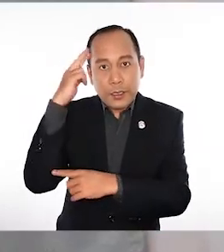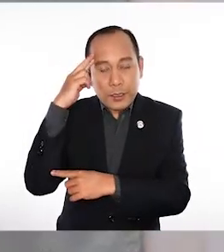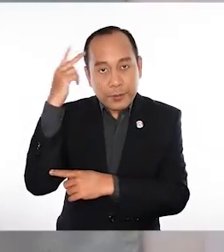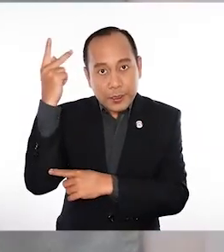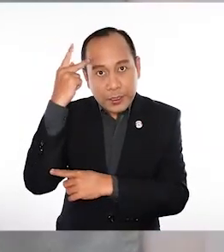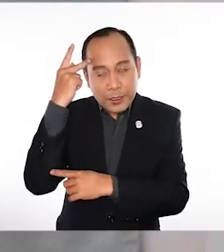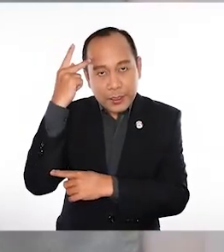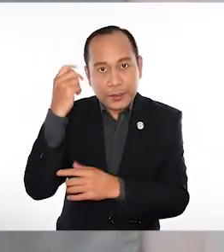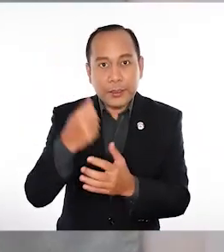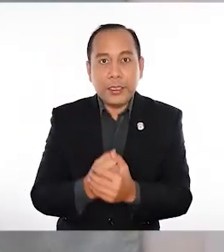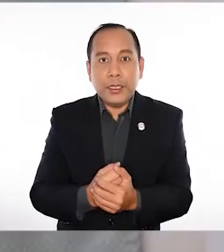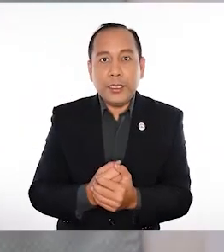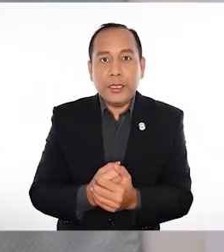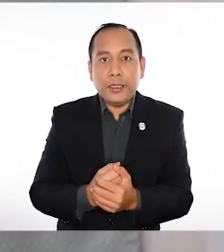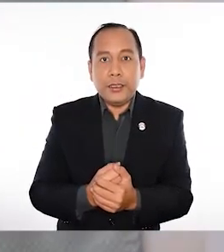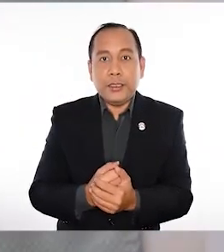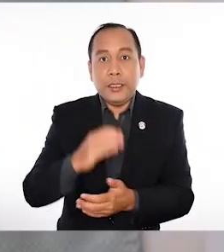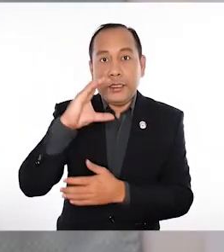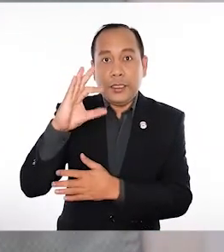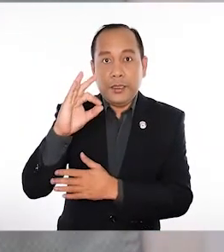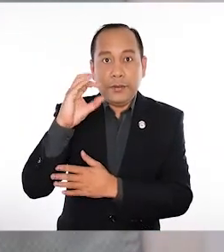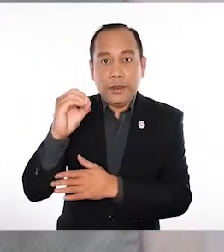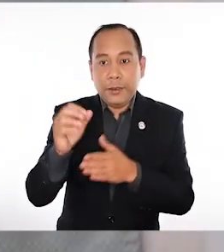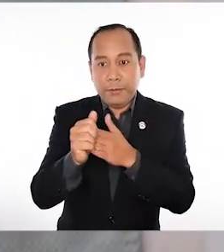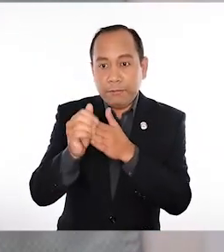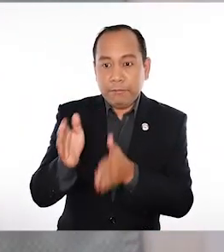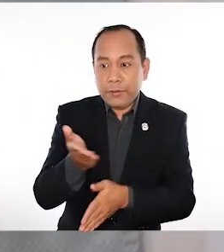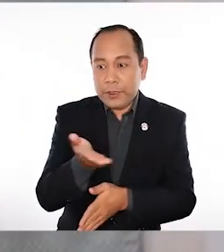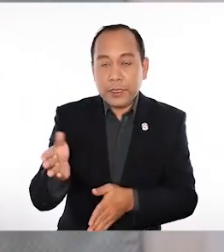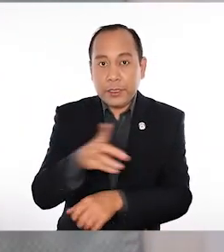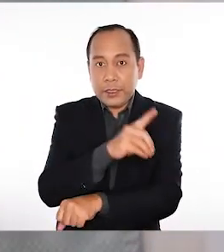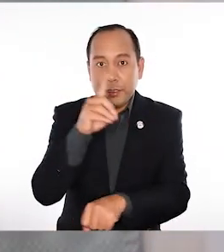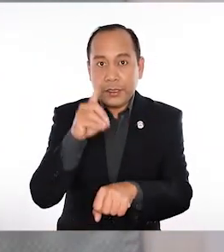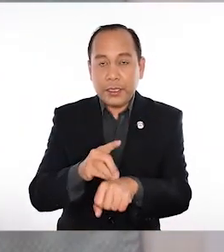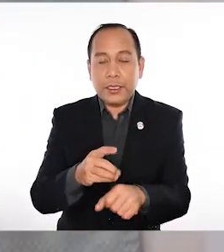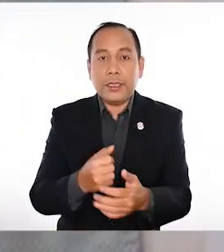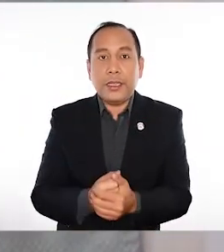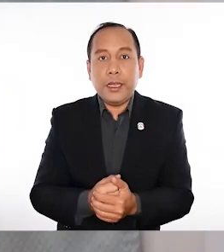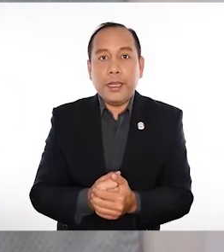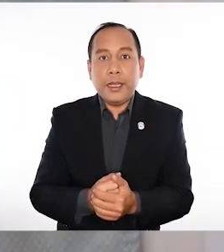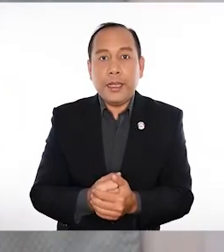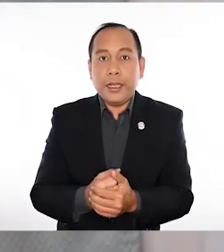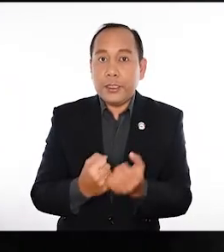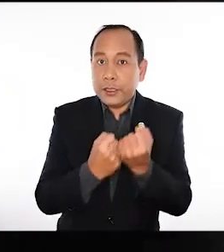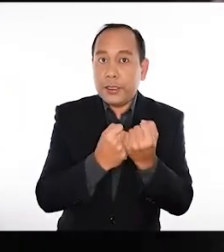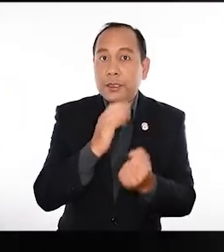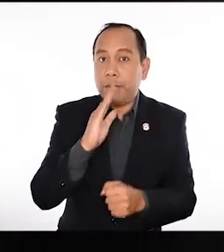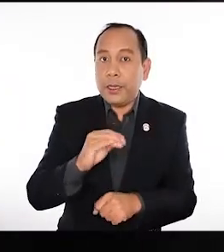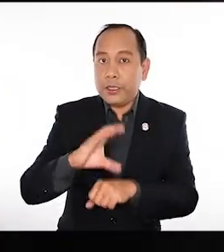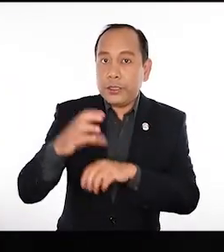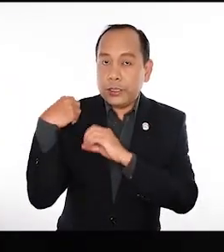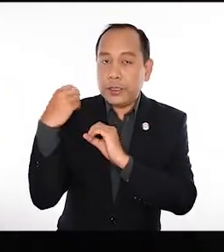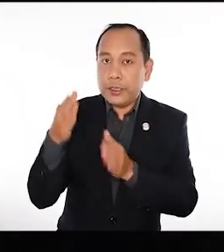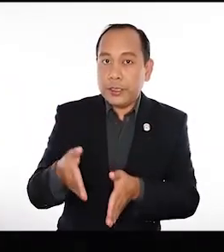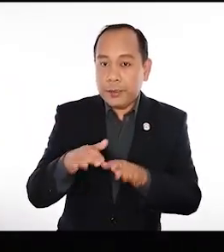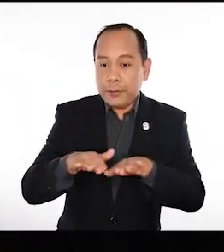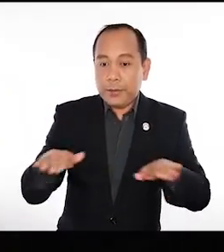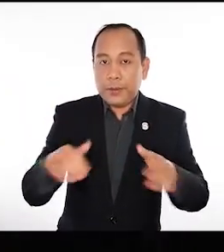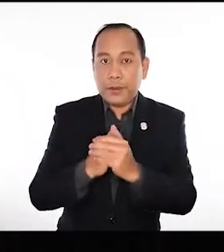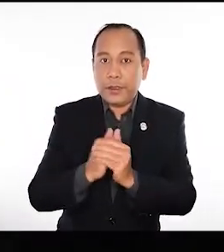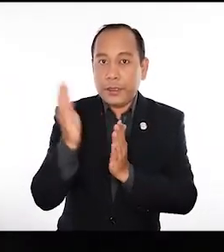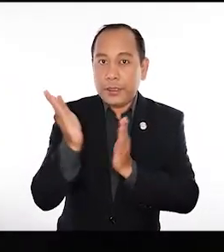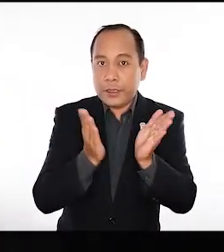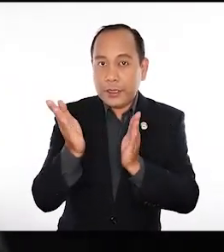ang katiwala sa mga kapisanang pansambahayan ng distrito, katuwang ang mga may tungkulin sa pagsamba ng